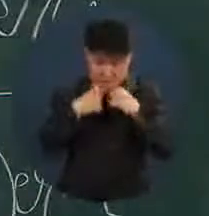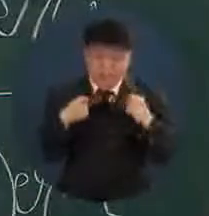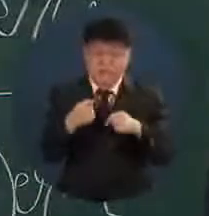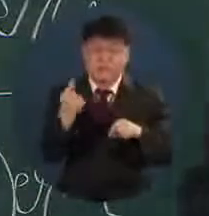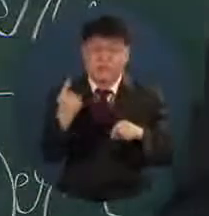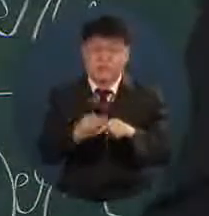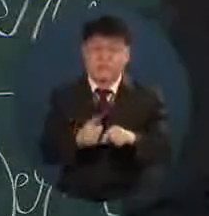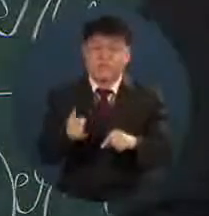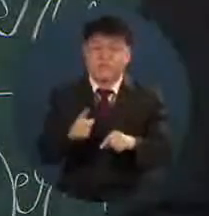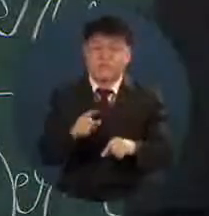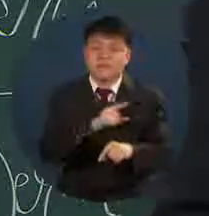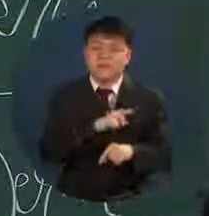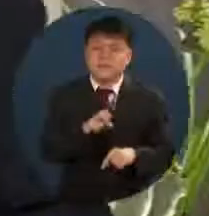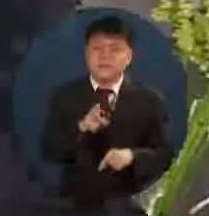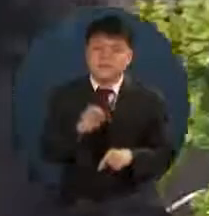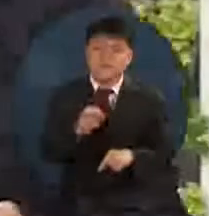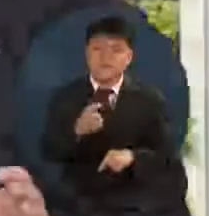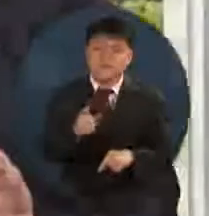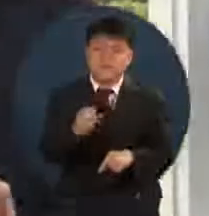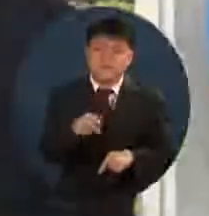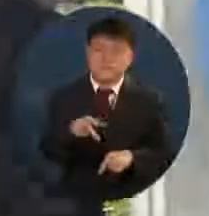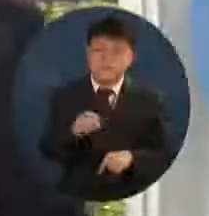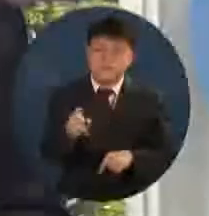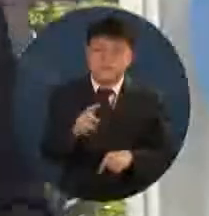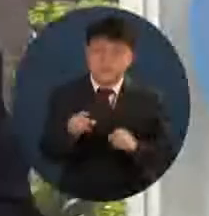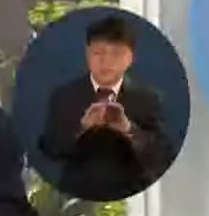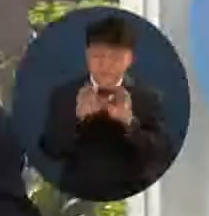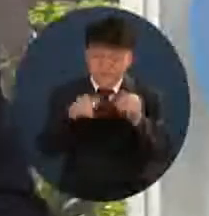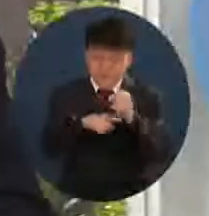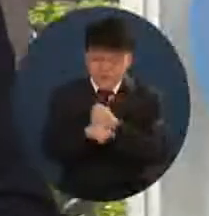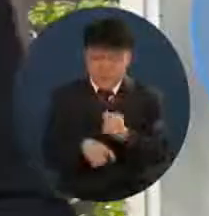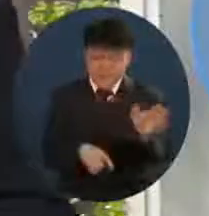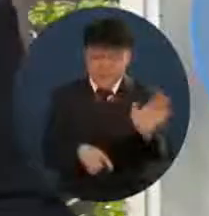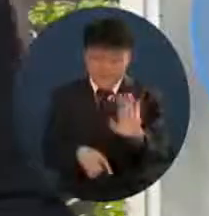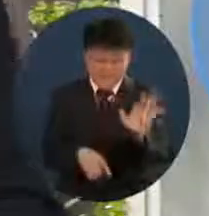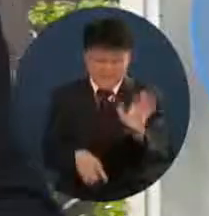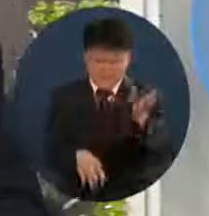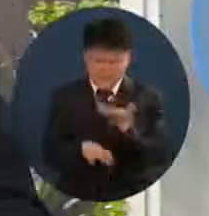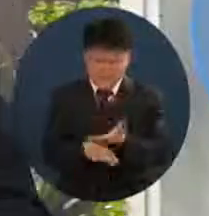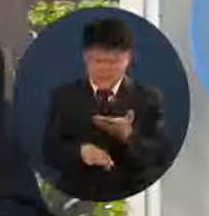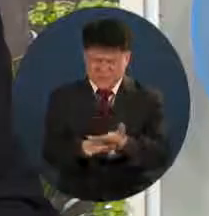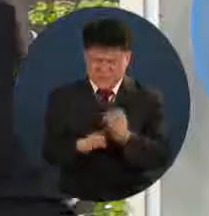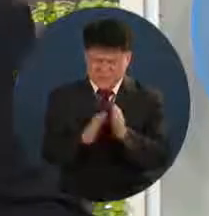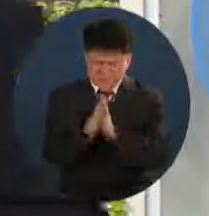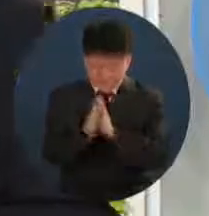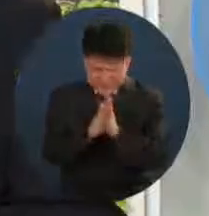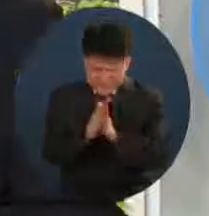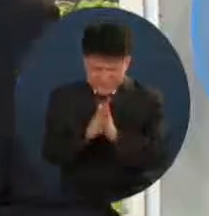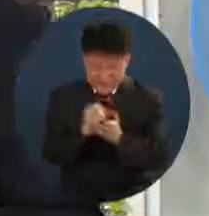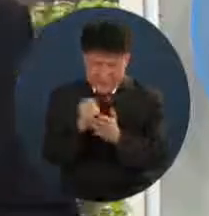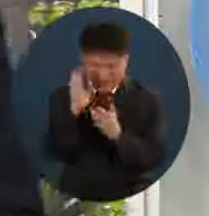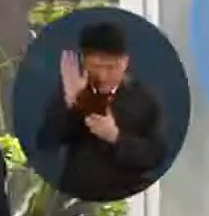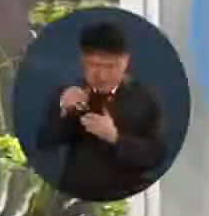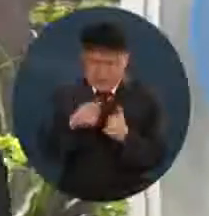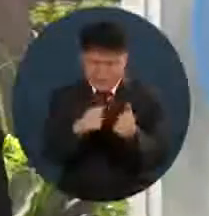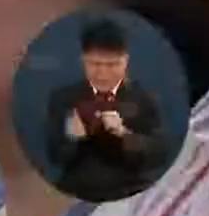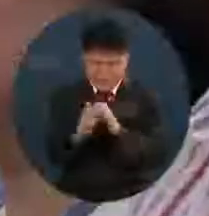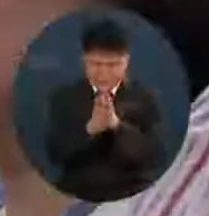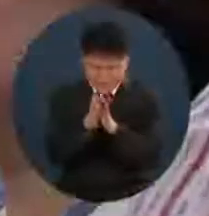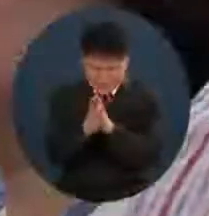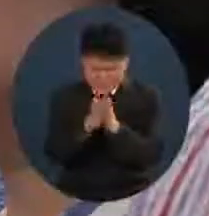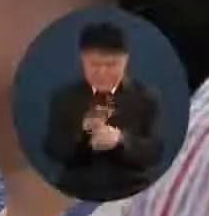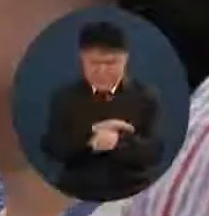이제 그 명자가 박다른 뜻인 줄 아는데 그게 아니고 명복을 빕니다 할 때 명자입니다. 예,